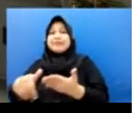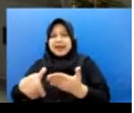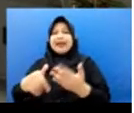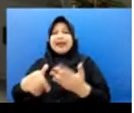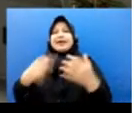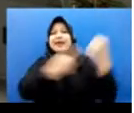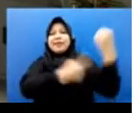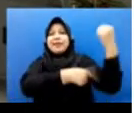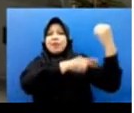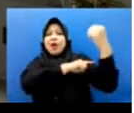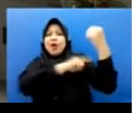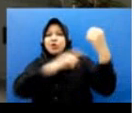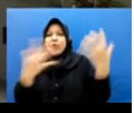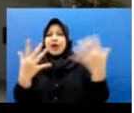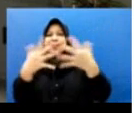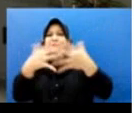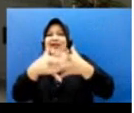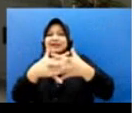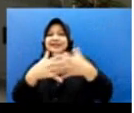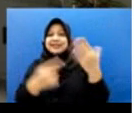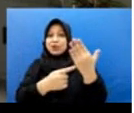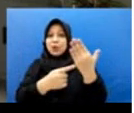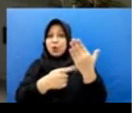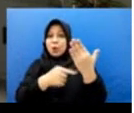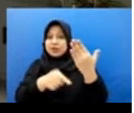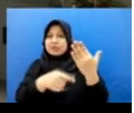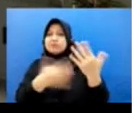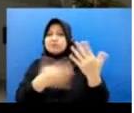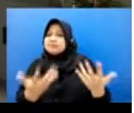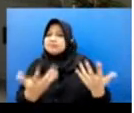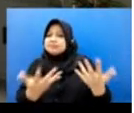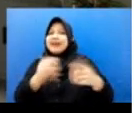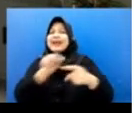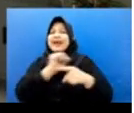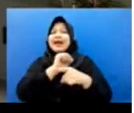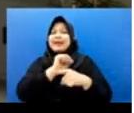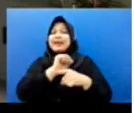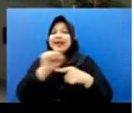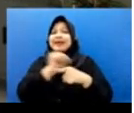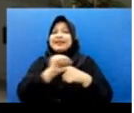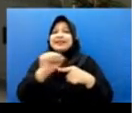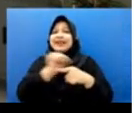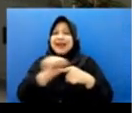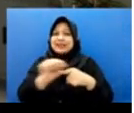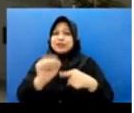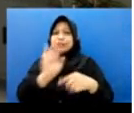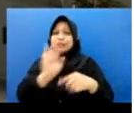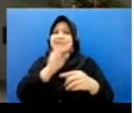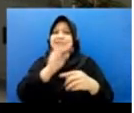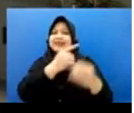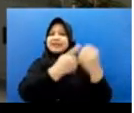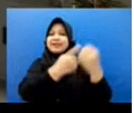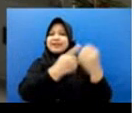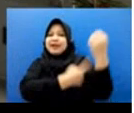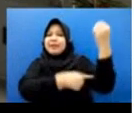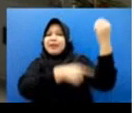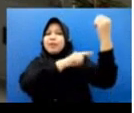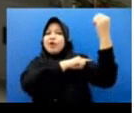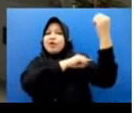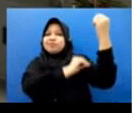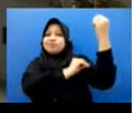teknologi adalah pelatihan untuk meningkatkan kompetensi kemampuan non-teknis sebagai pendukung penggunaan